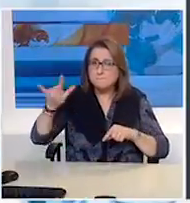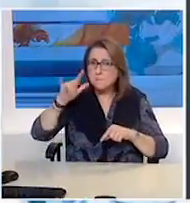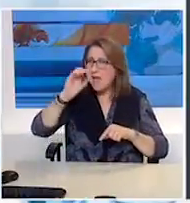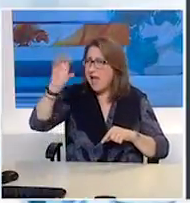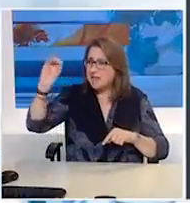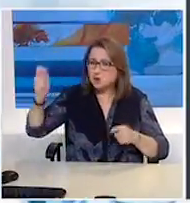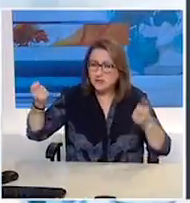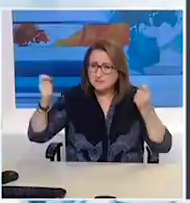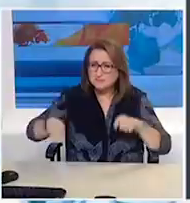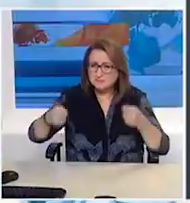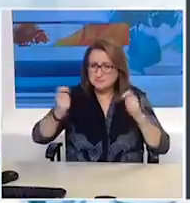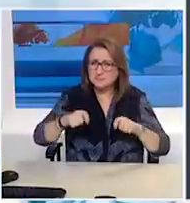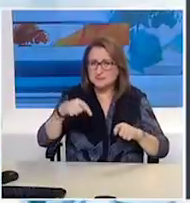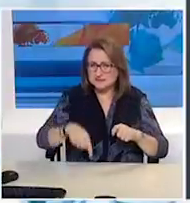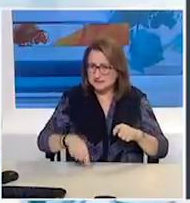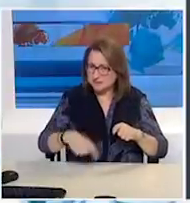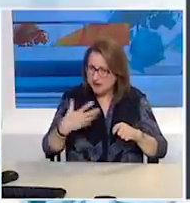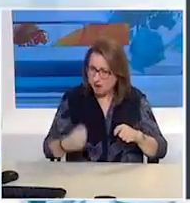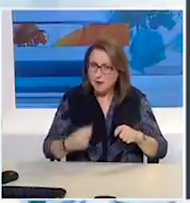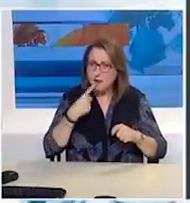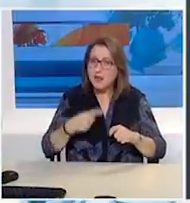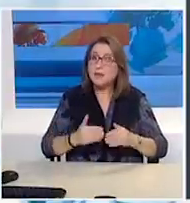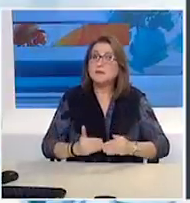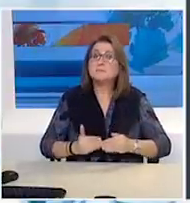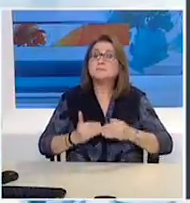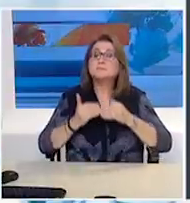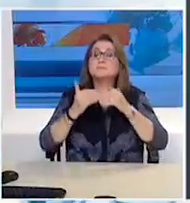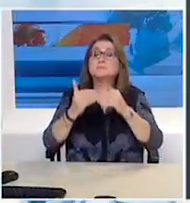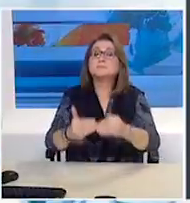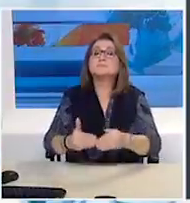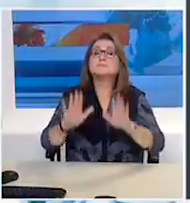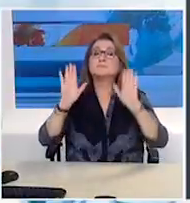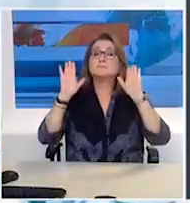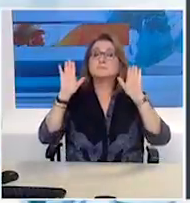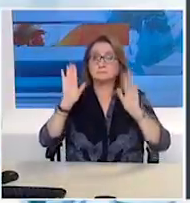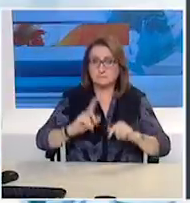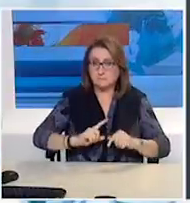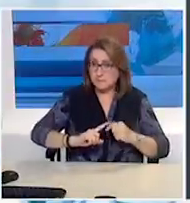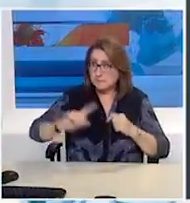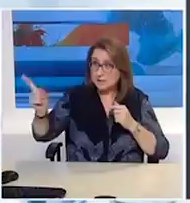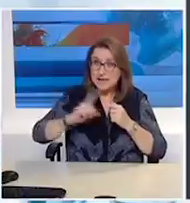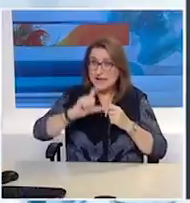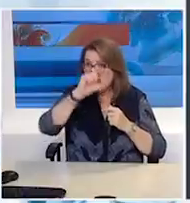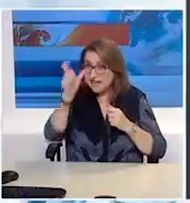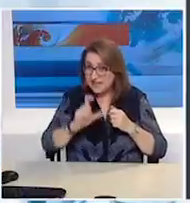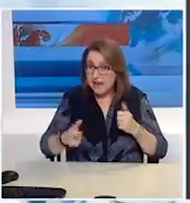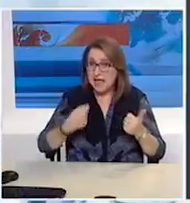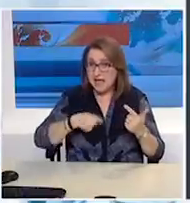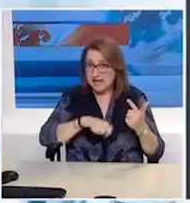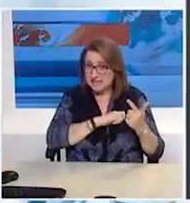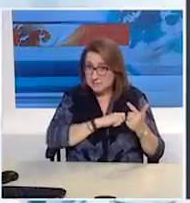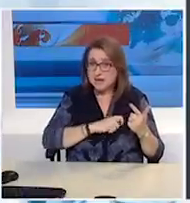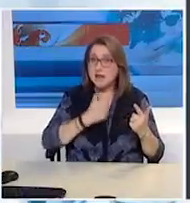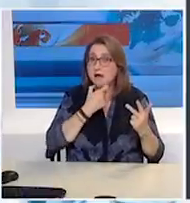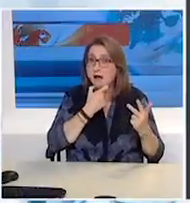εξωτερικό, εκδόθησαν σήμερα. Επεκτείνεται η αναστολή πτήσεων εξωτερικού από και προς την Ιταλία, την Ισπανία, το